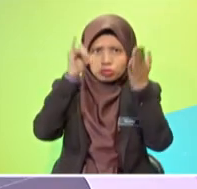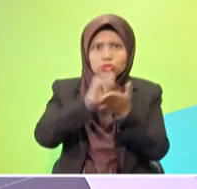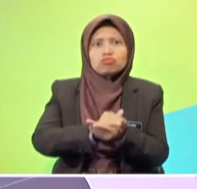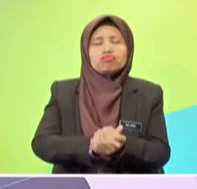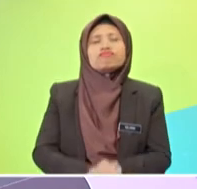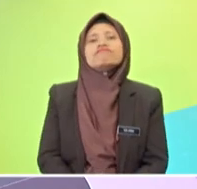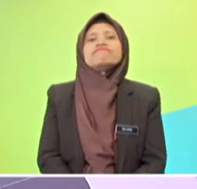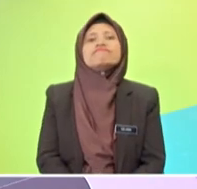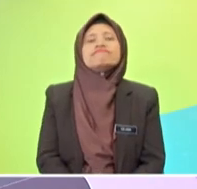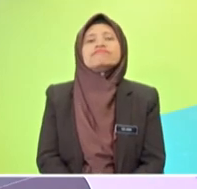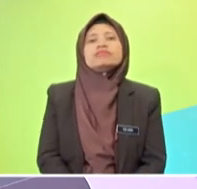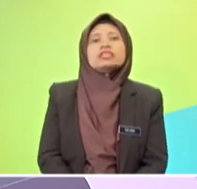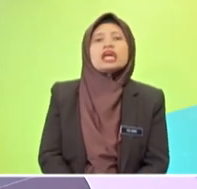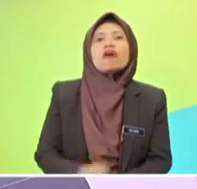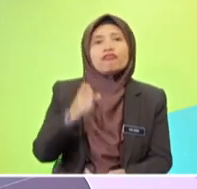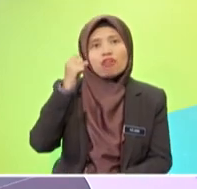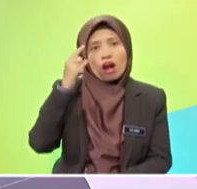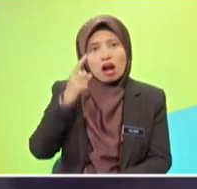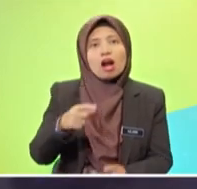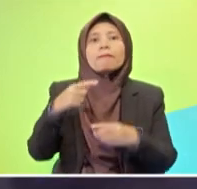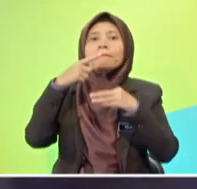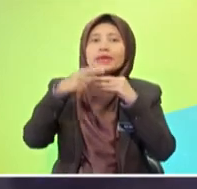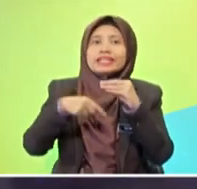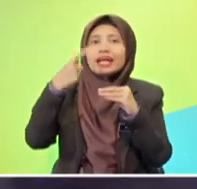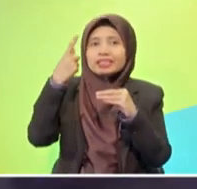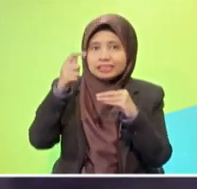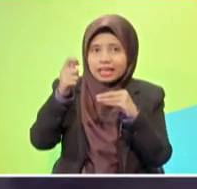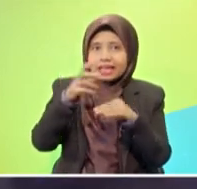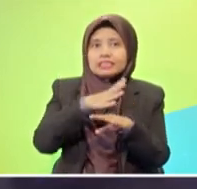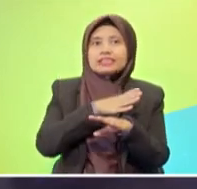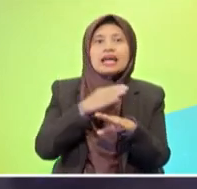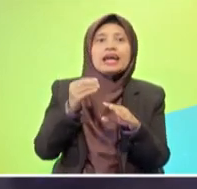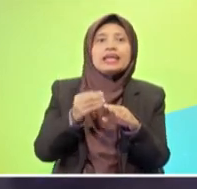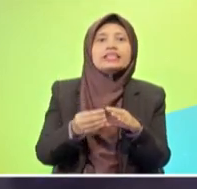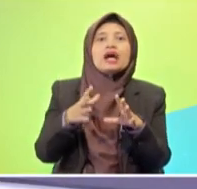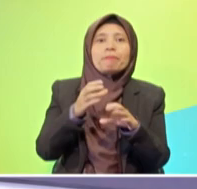Maksudnya di paham tentang teks ini kita bagi bintang kepada kumpulan belalang